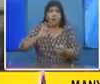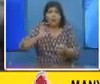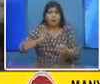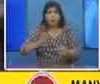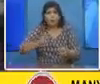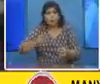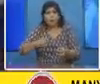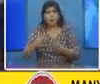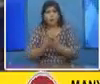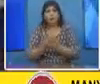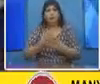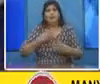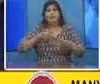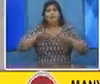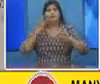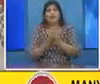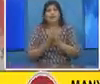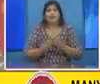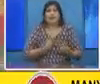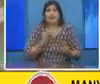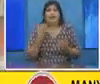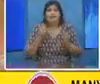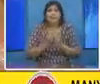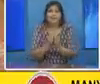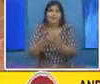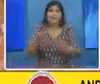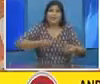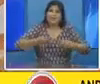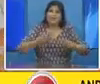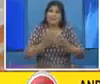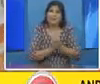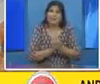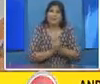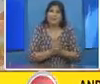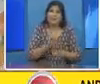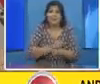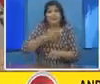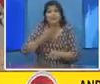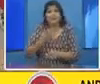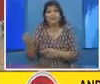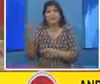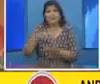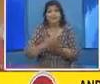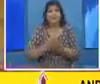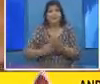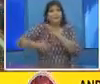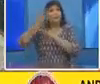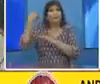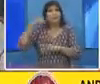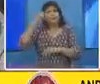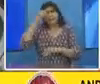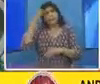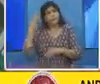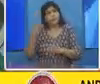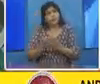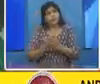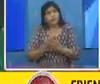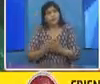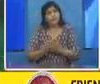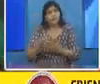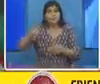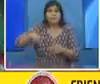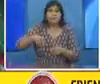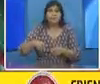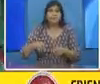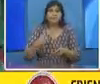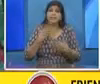के साथ उसका आनंद लेने के अनुभव भेजे। साथियों, हमारे देश में पारंपरिक